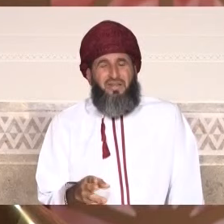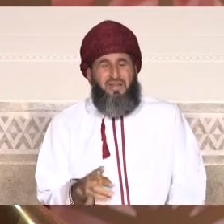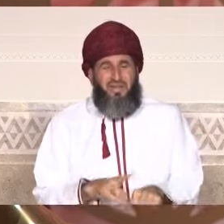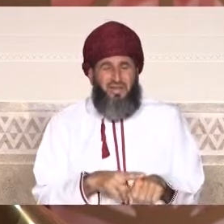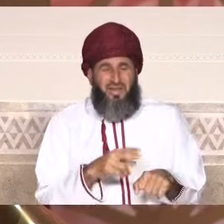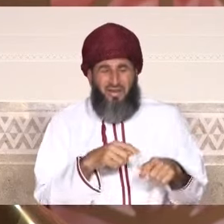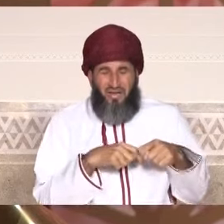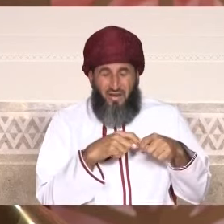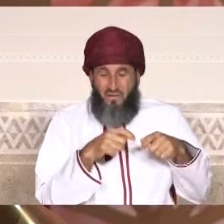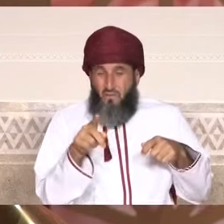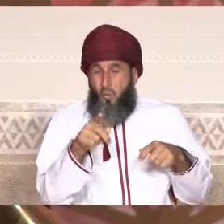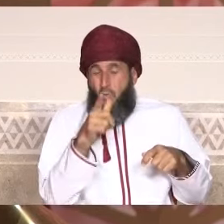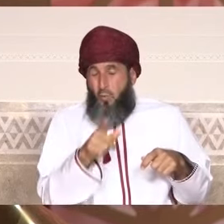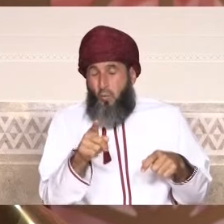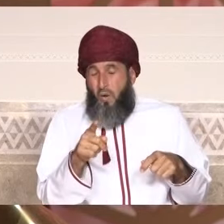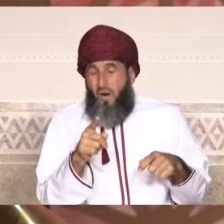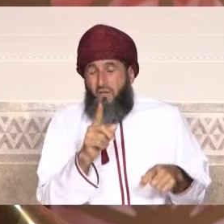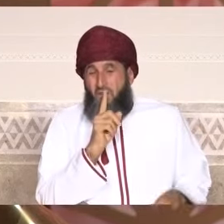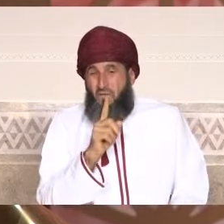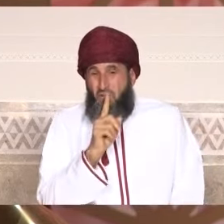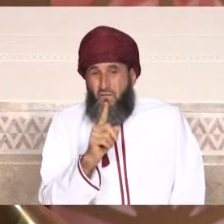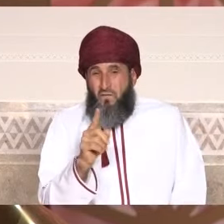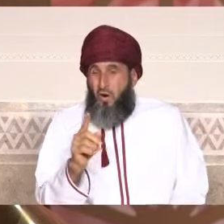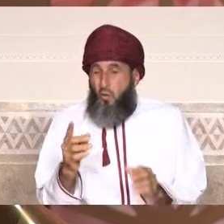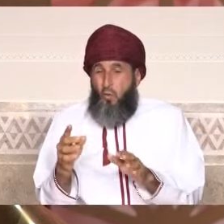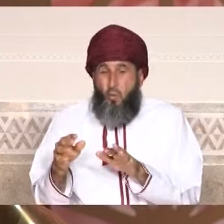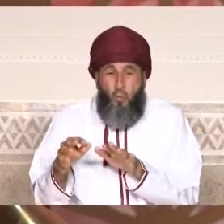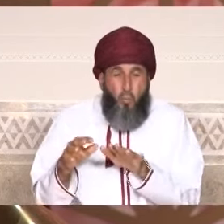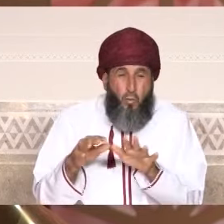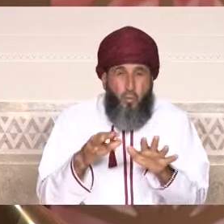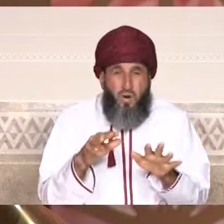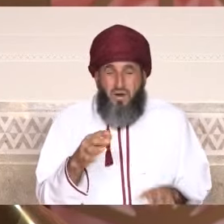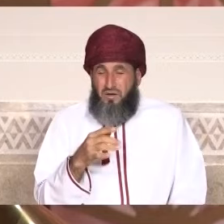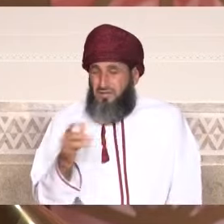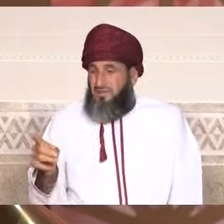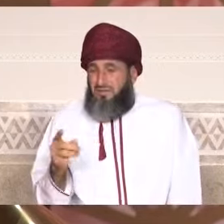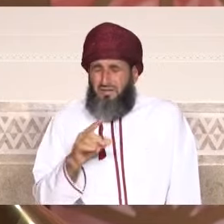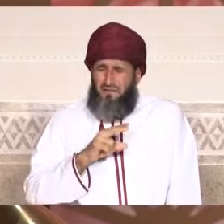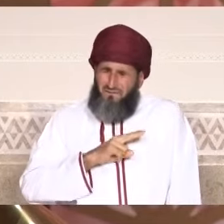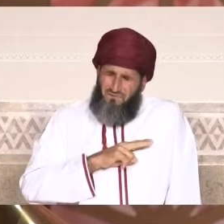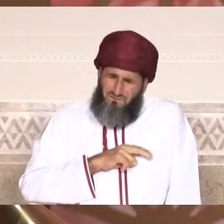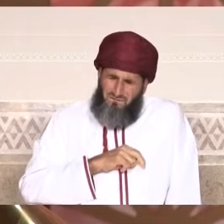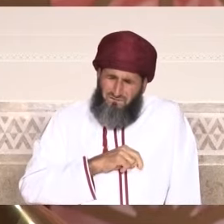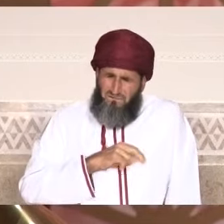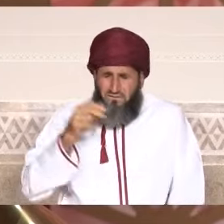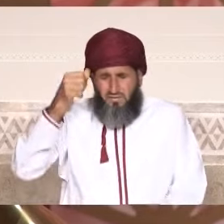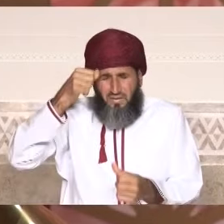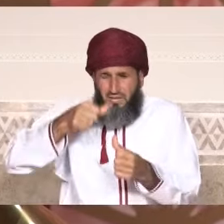قناعة، فقه يمنعه من الإقبال، لكنه متعلق بعاطفته نحوها،